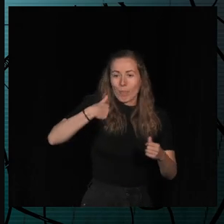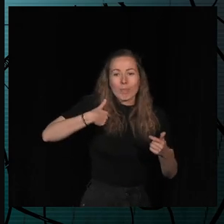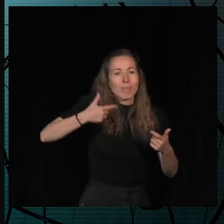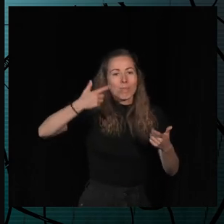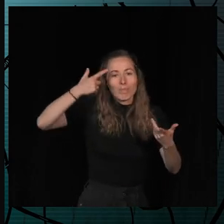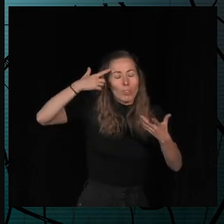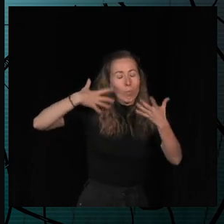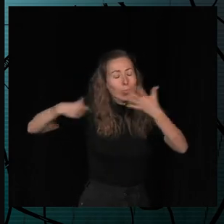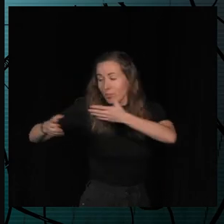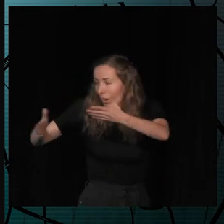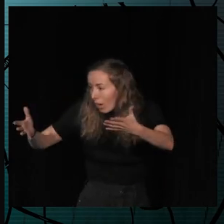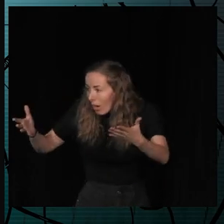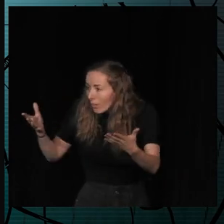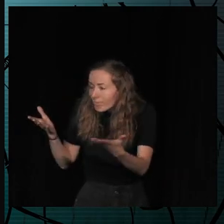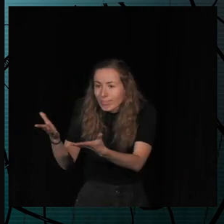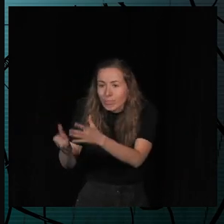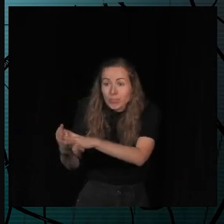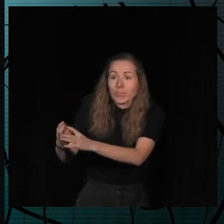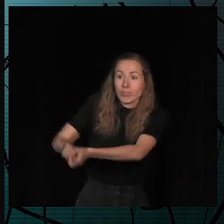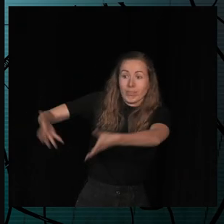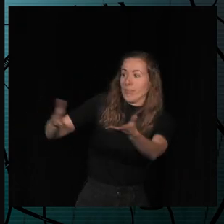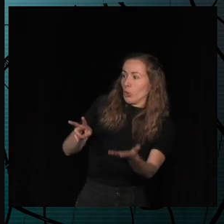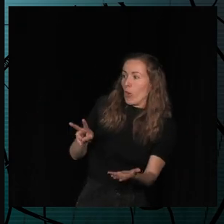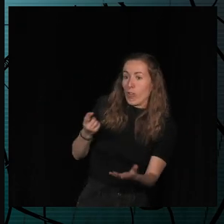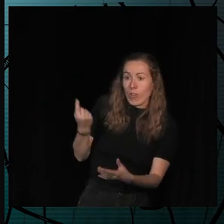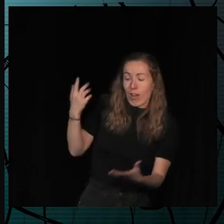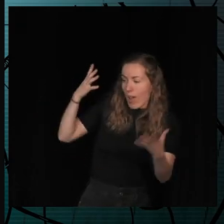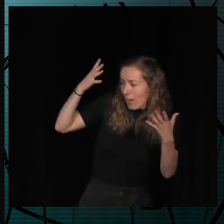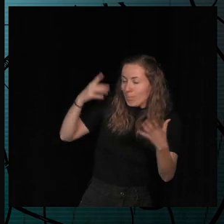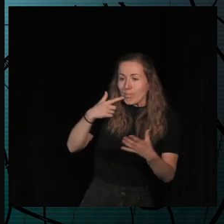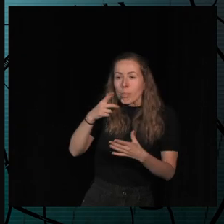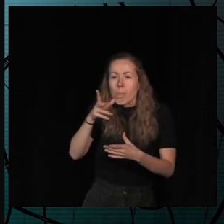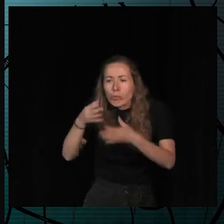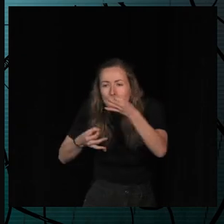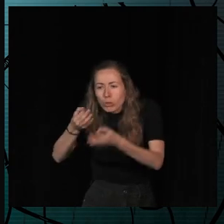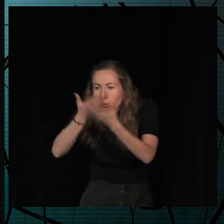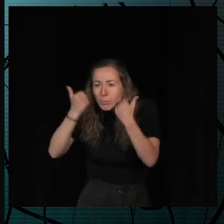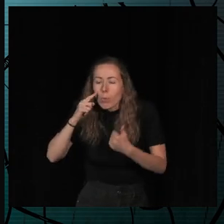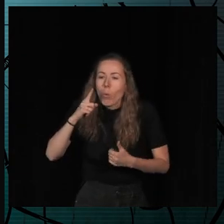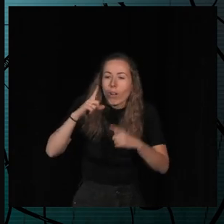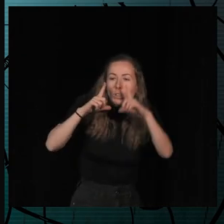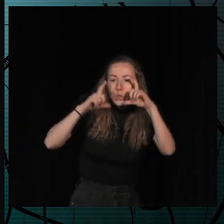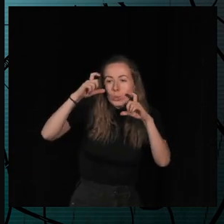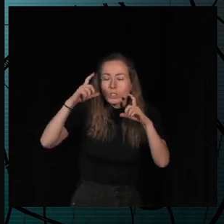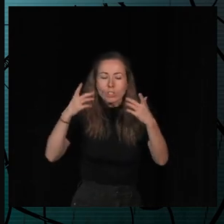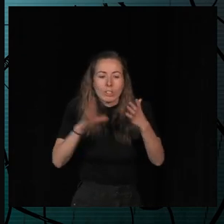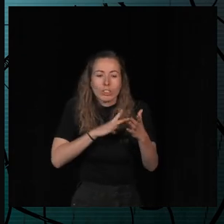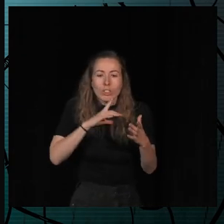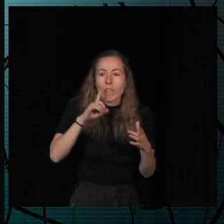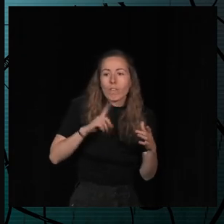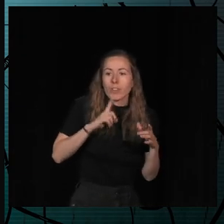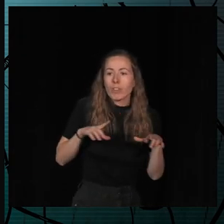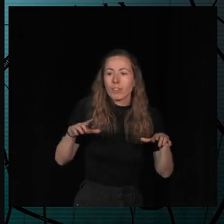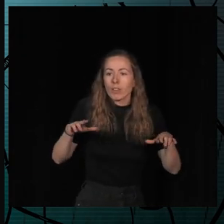euh donc est-ce que c'est bien pas bien bon ben on peut pas juger ça dépend de la pratique c'estàd que sur twitch on a aussi bien des filles dans des jacuzzi que